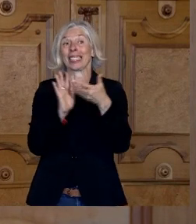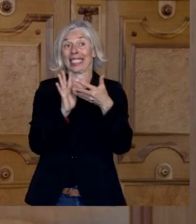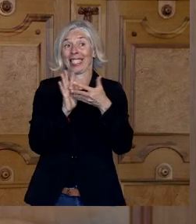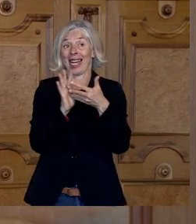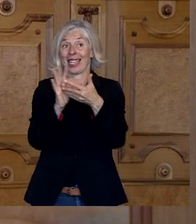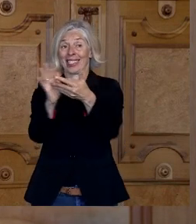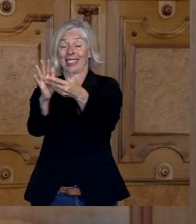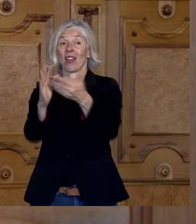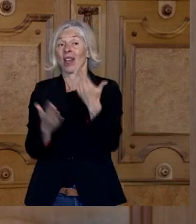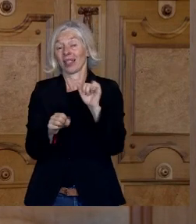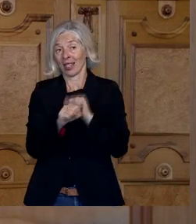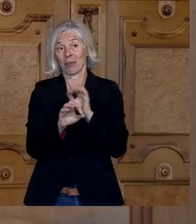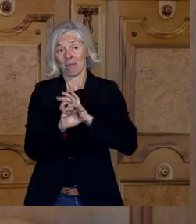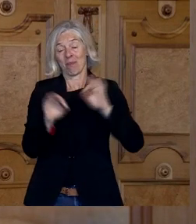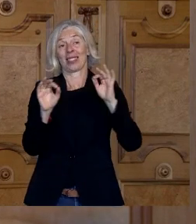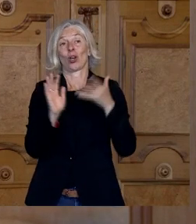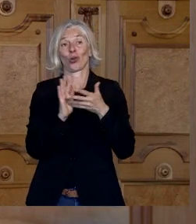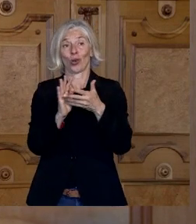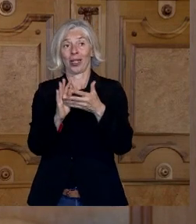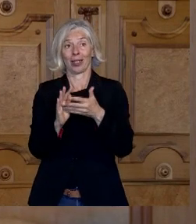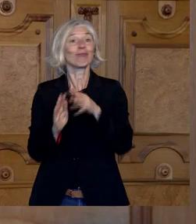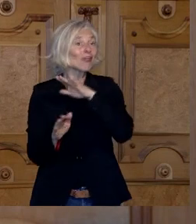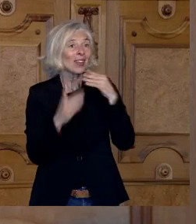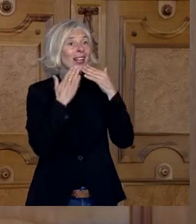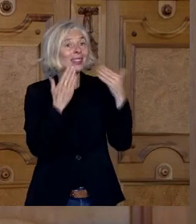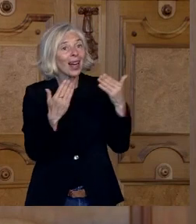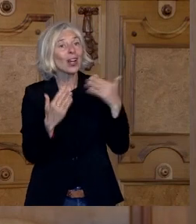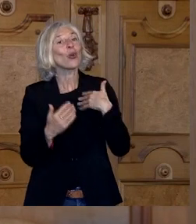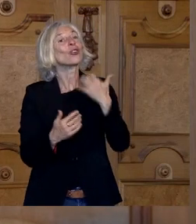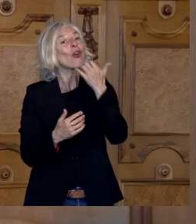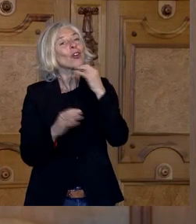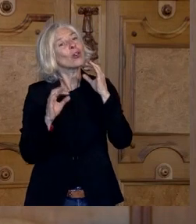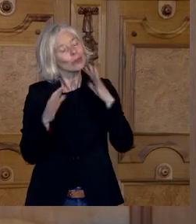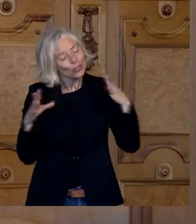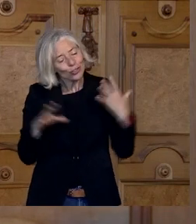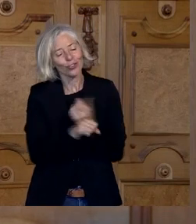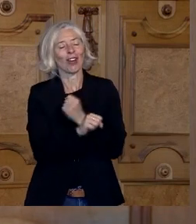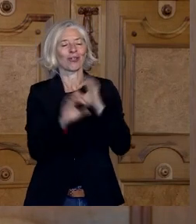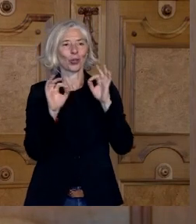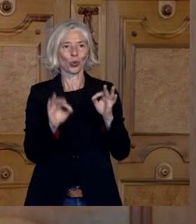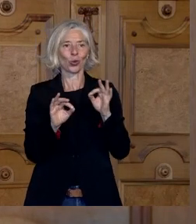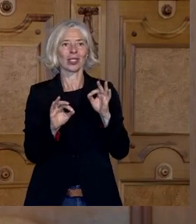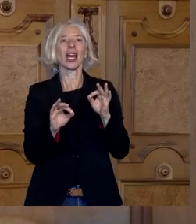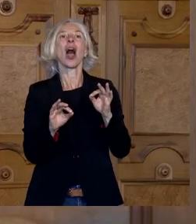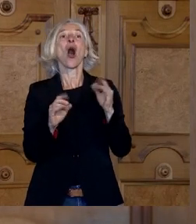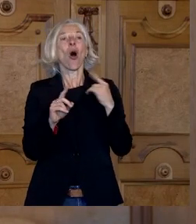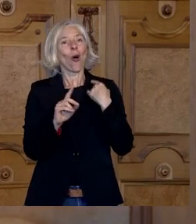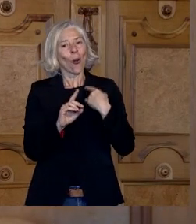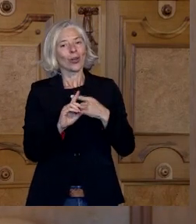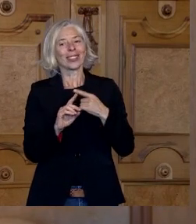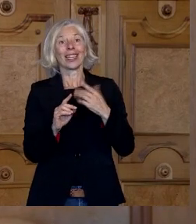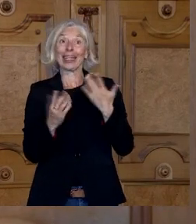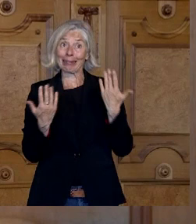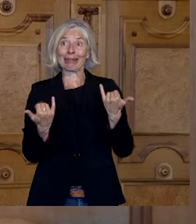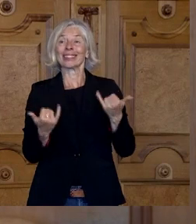Kontrolle behalten. Ich bedanke mich und wünsche uns gutes Gelingen Lassen Sie mich sagen, wir bewegen uns trotz des